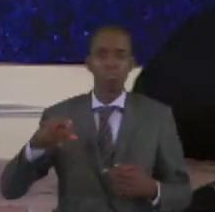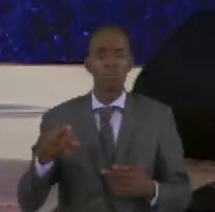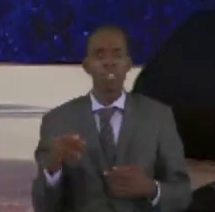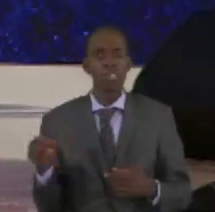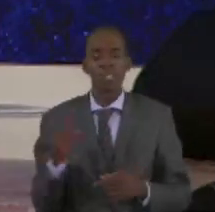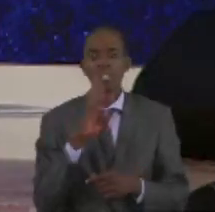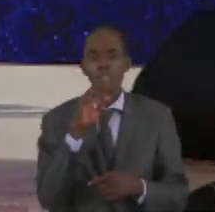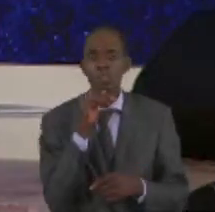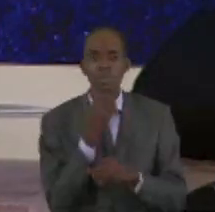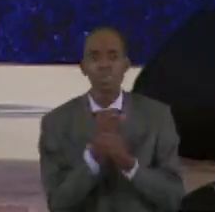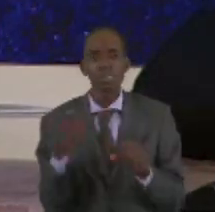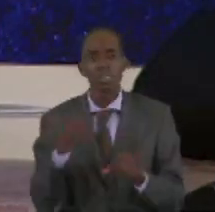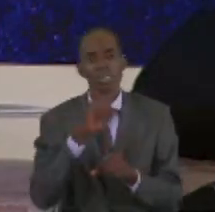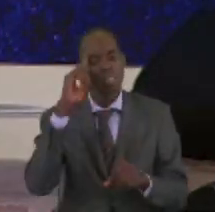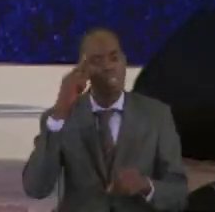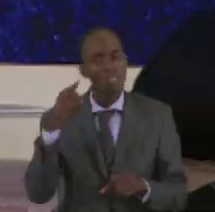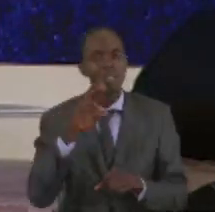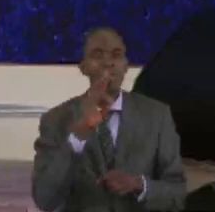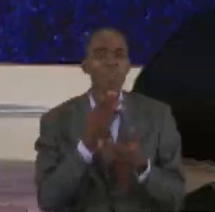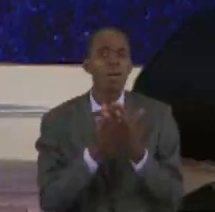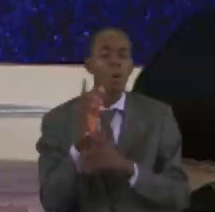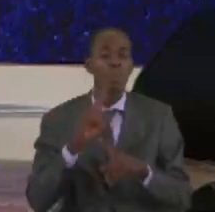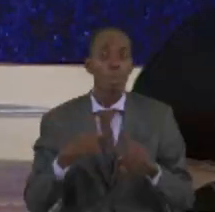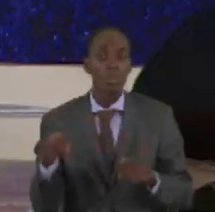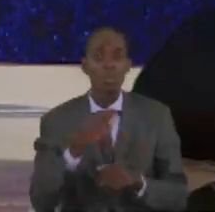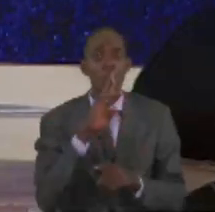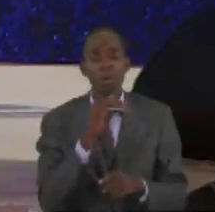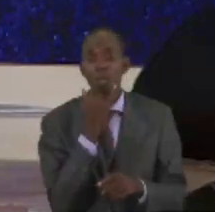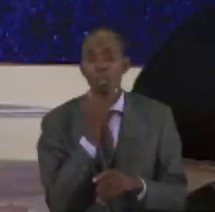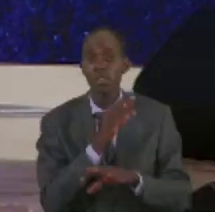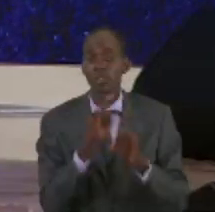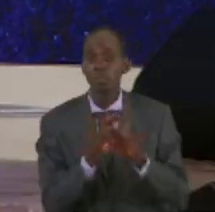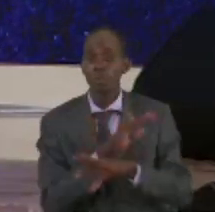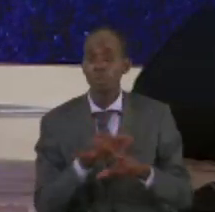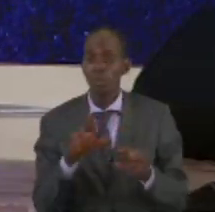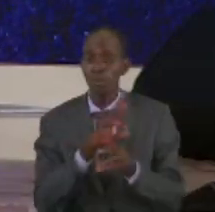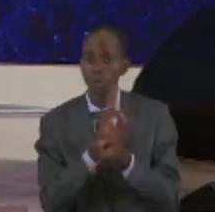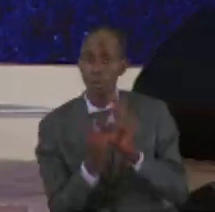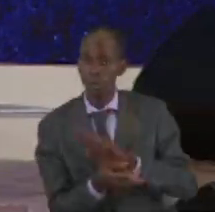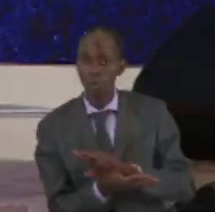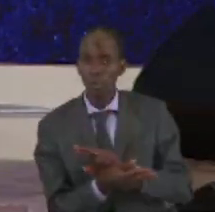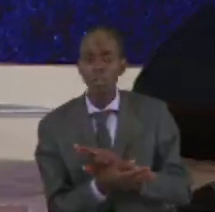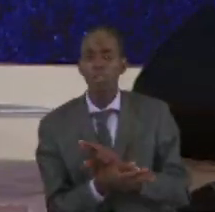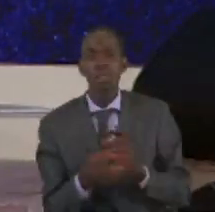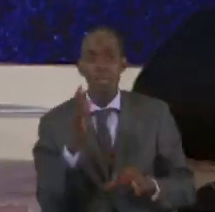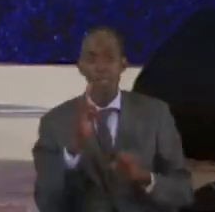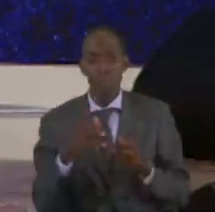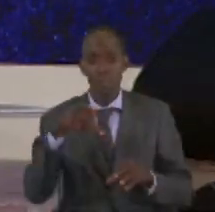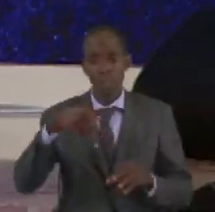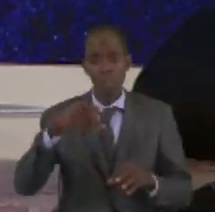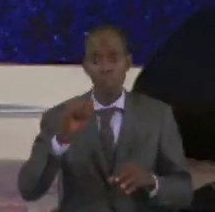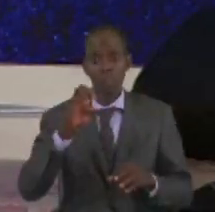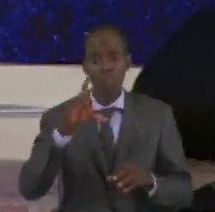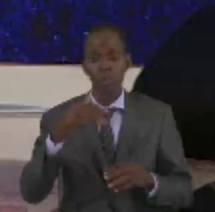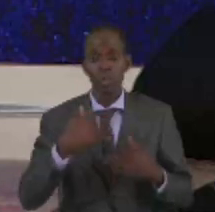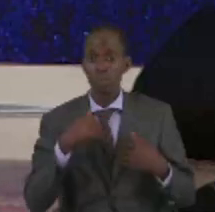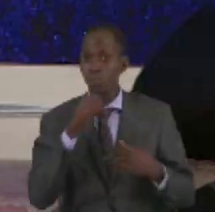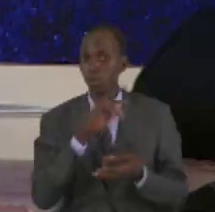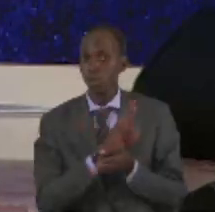pas sauvés. Ils croient avoir raison, mais ils ont tort. Et s'ils ne se repentent pas, si Paul ne s'était